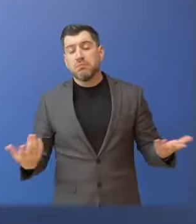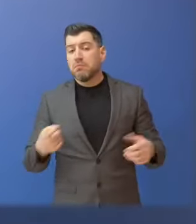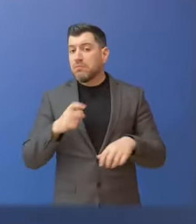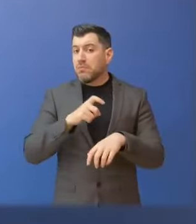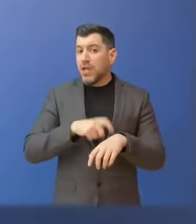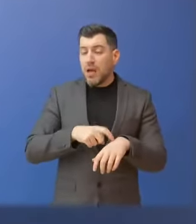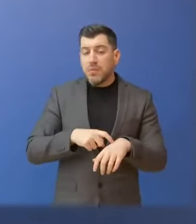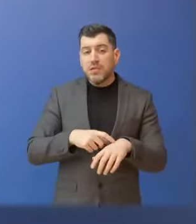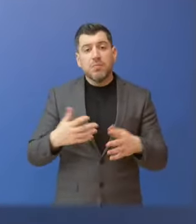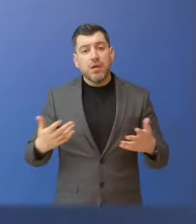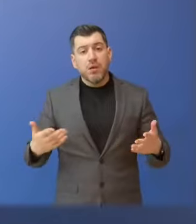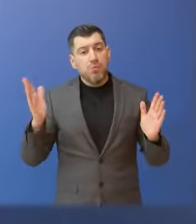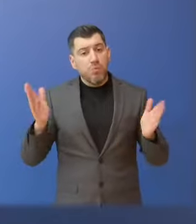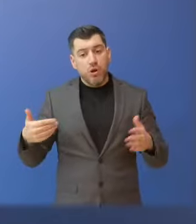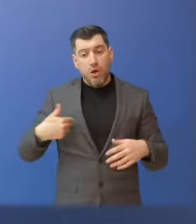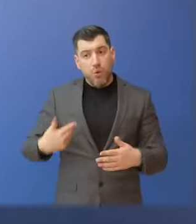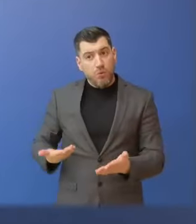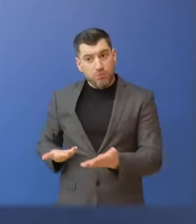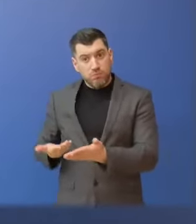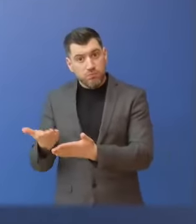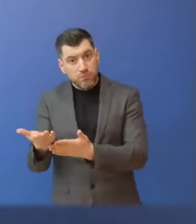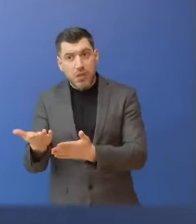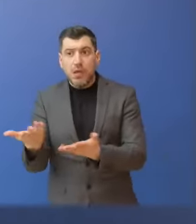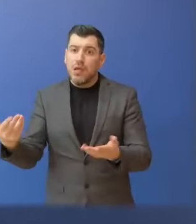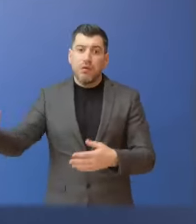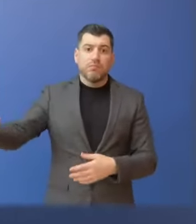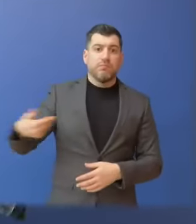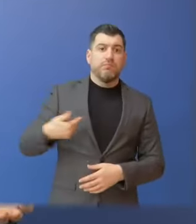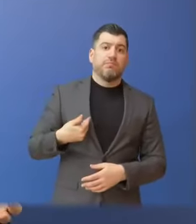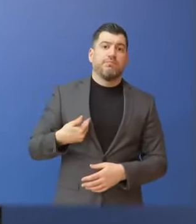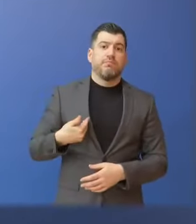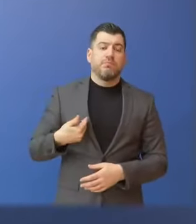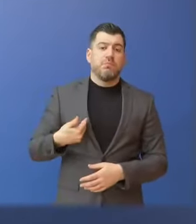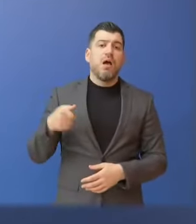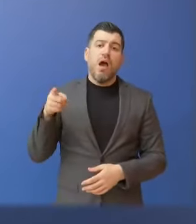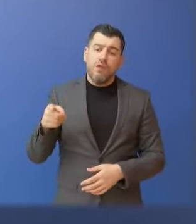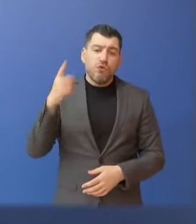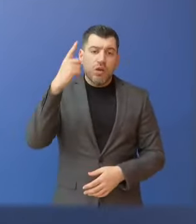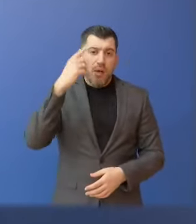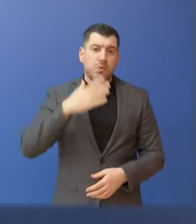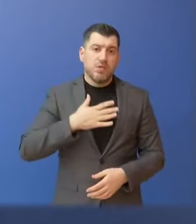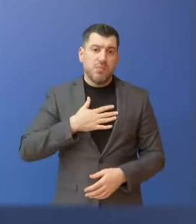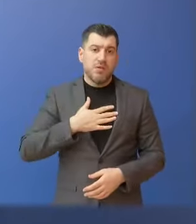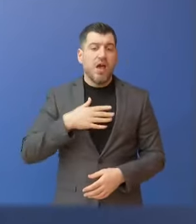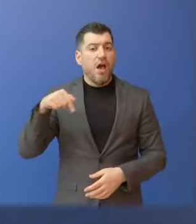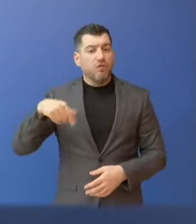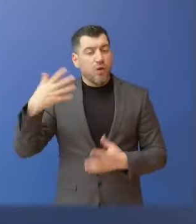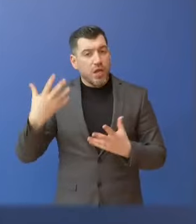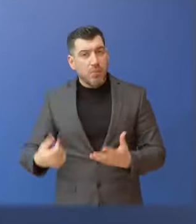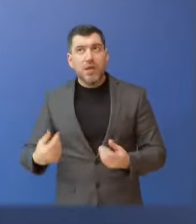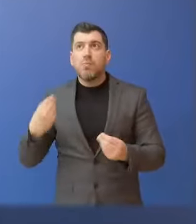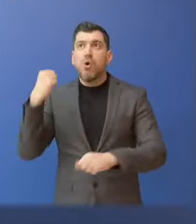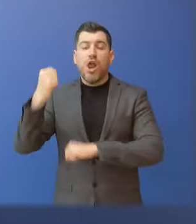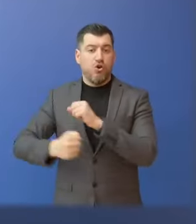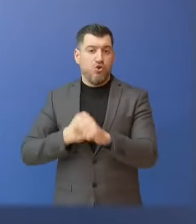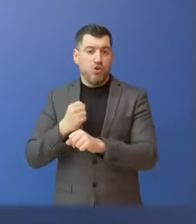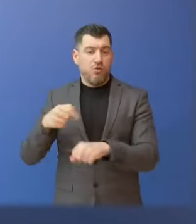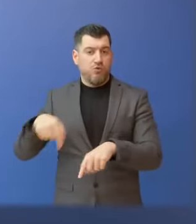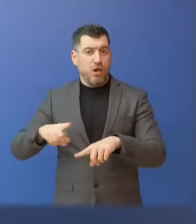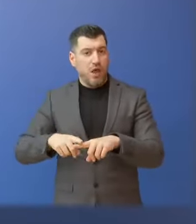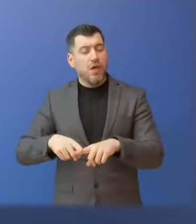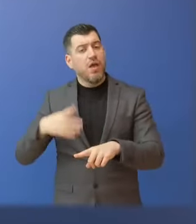εναγόμενου ή μηνυόμενος η άποψή μας νομίζω αυτό ισχύει διαχρονικά στη χώρα και αυτό θέλουμε να συνεχίσει να ισχύει στη δημοκρατία